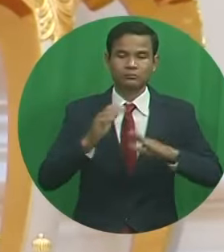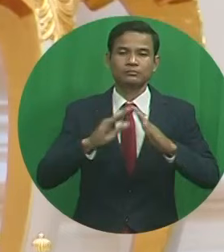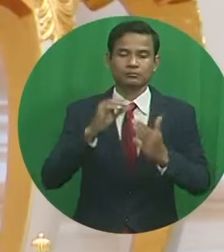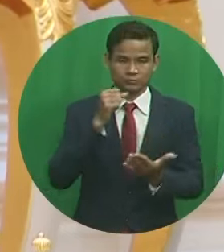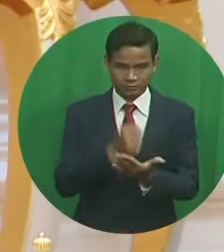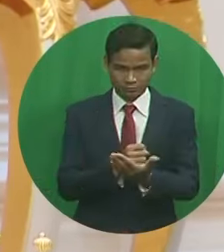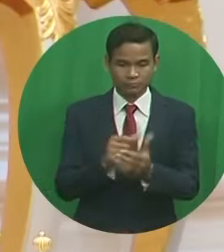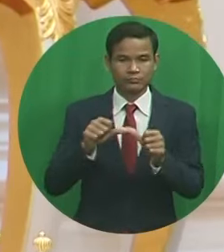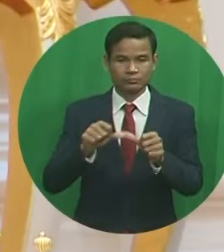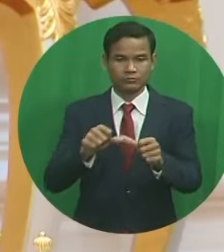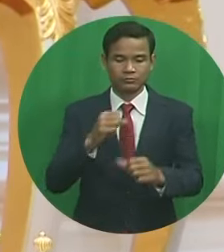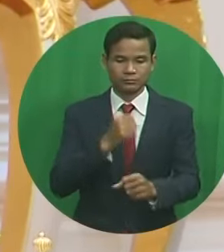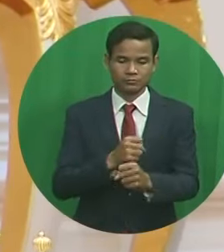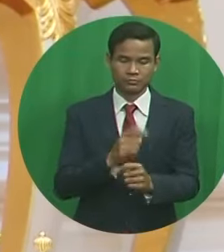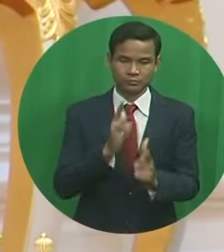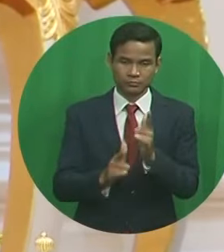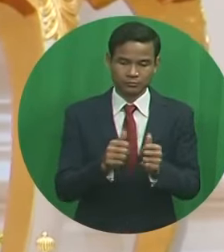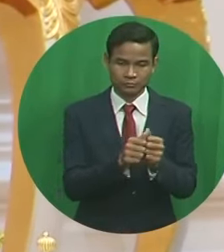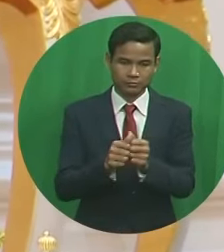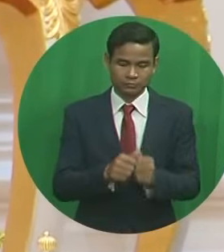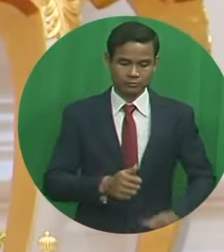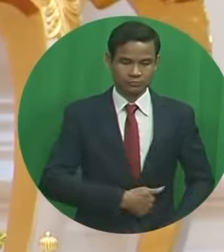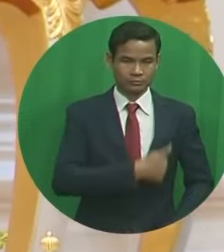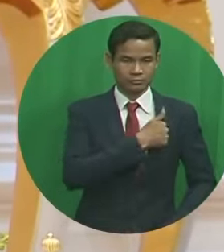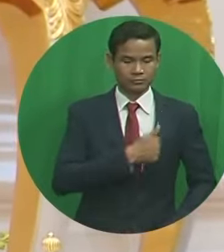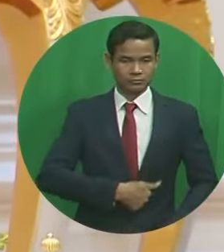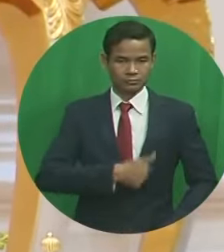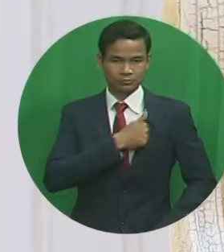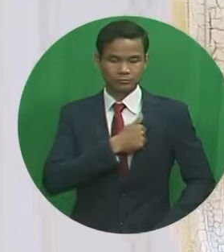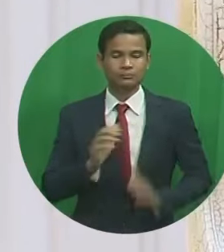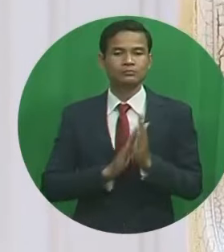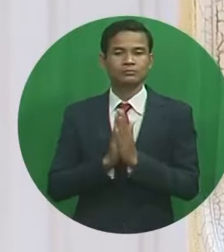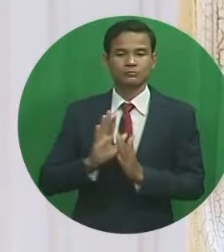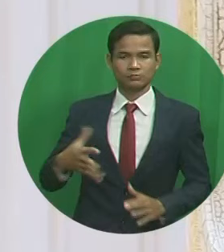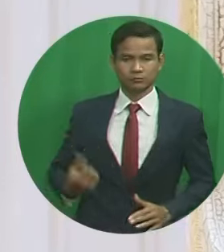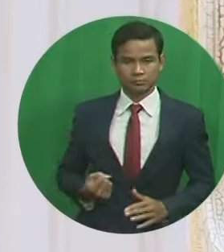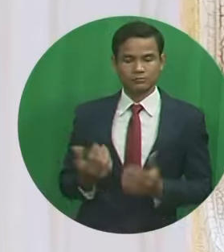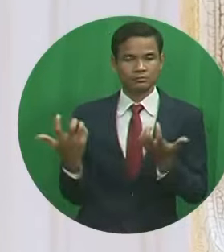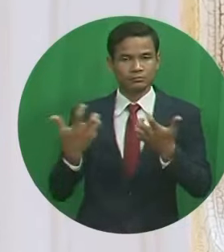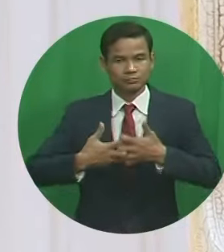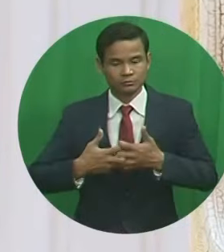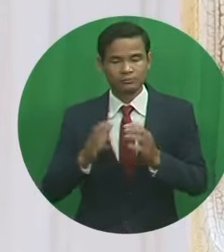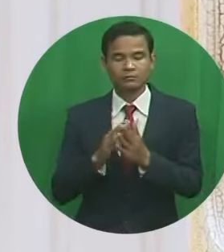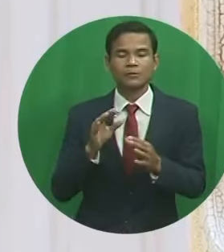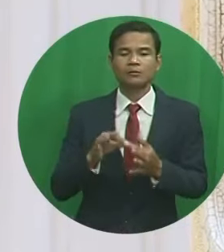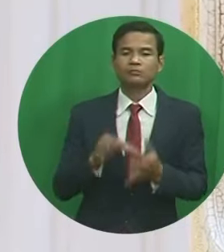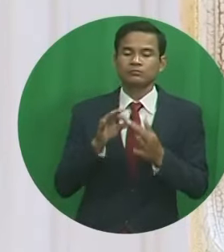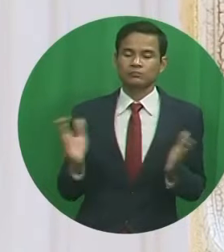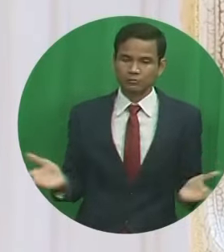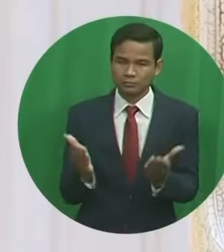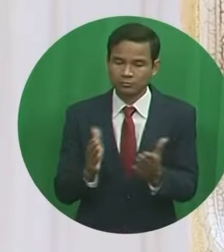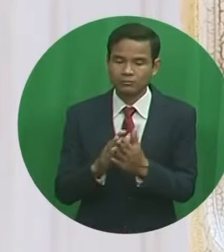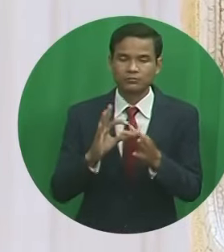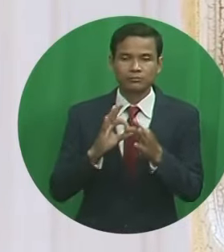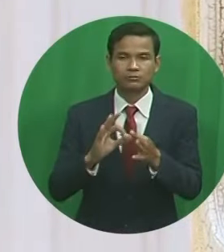ការបន្តកិច្ចសហប្រតិបត្តិការជាមួយក្រសួងស្ថាប័ននៃព្រះរាជាណាចក្រកម្ពុជាជាពិសេសបន្តជំរុញកិច្ចសហប្រតិបត្តិ